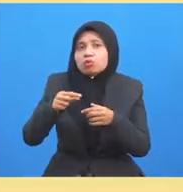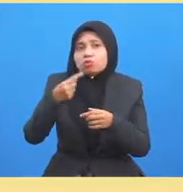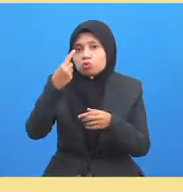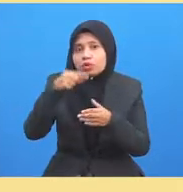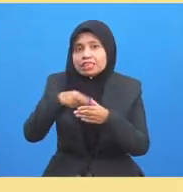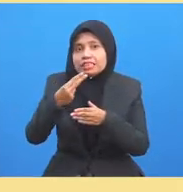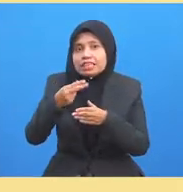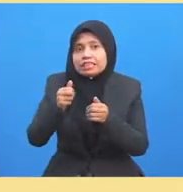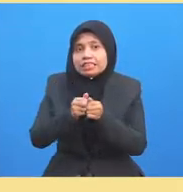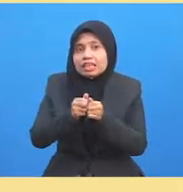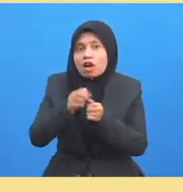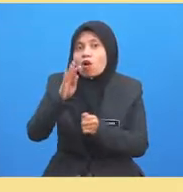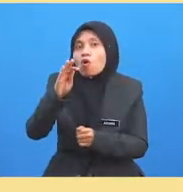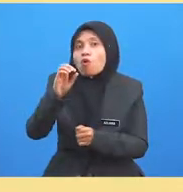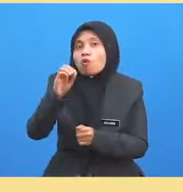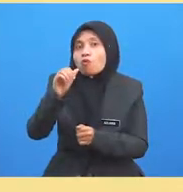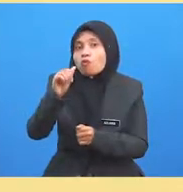menggunakan bahan seperti